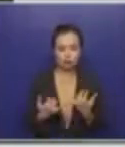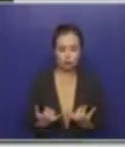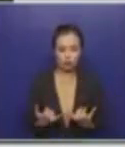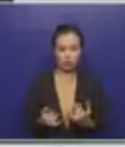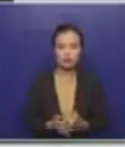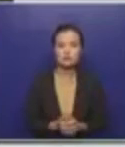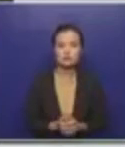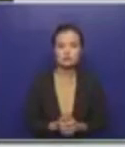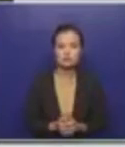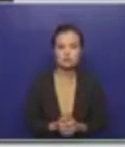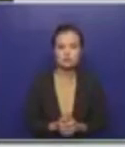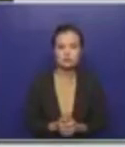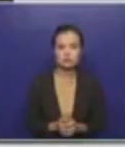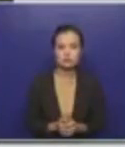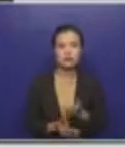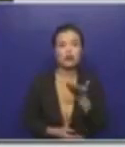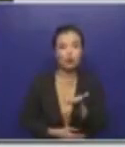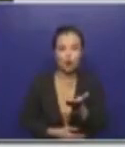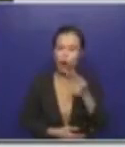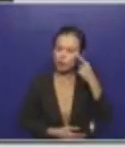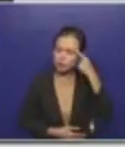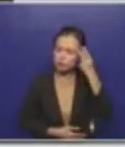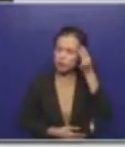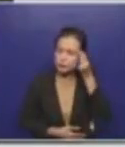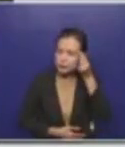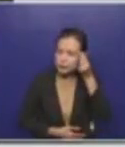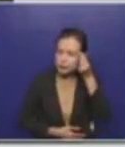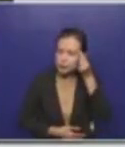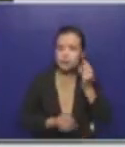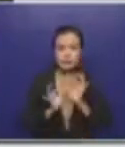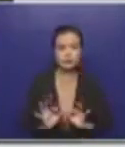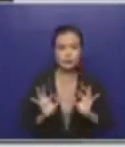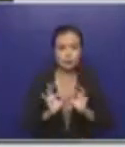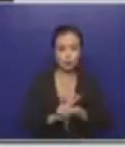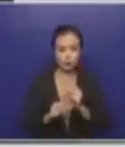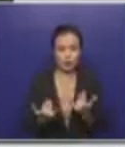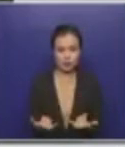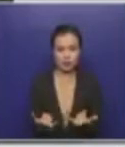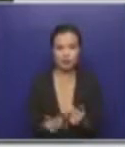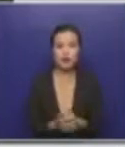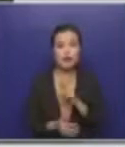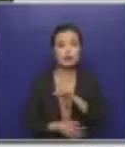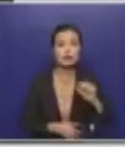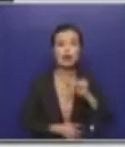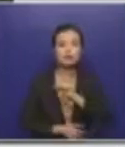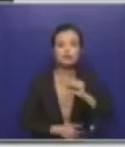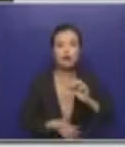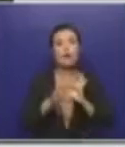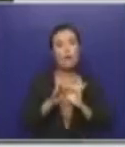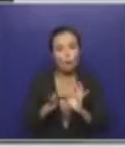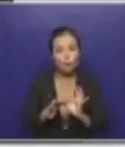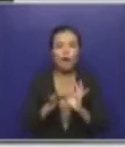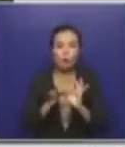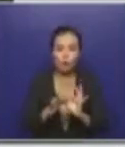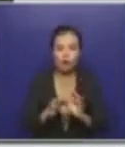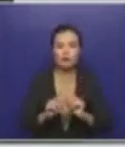ว่าขอให้ตระหนักขอให้รู้นะครับว่าวันนี้ครับสภาผู้แทนราษฎรเราเป็นห่วงเป็นใยแ